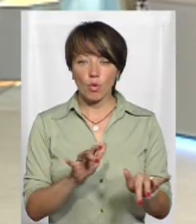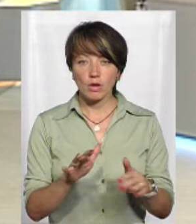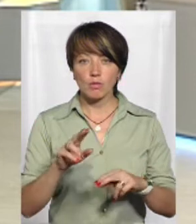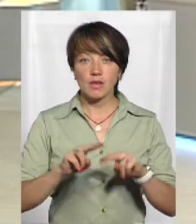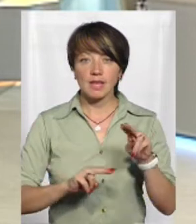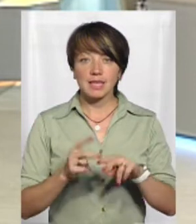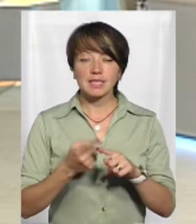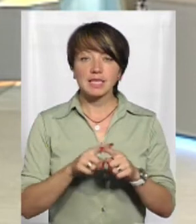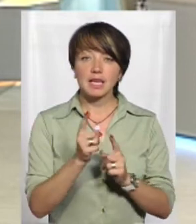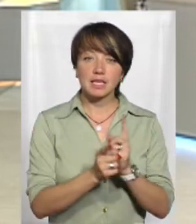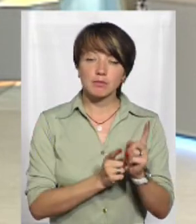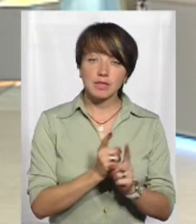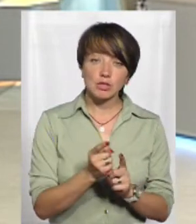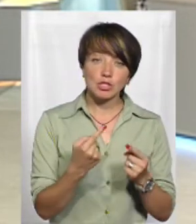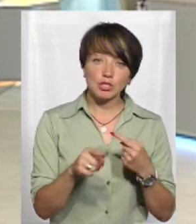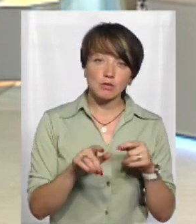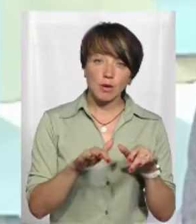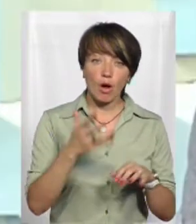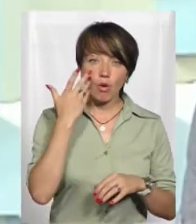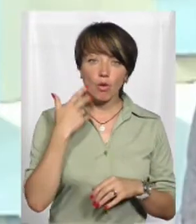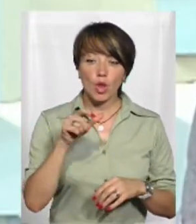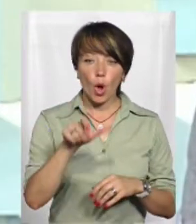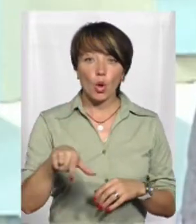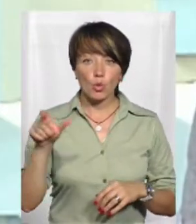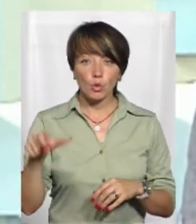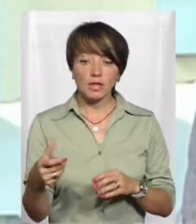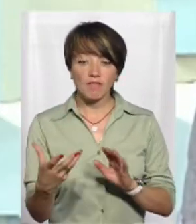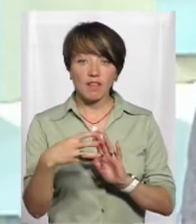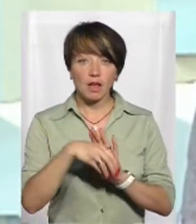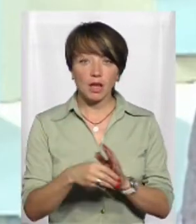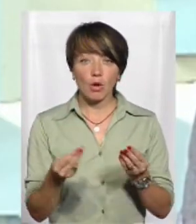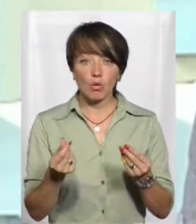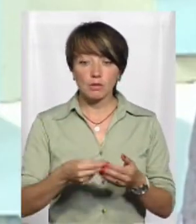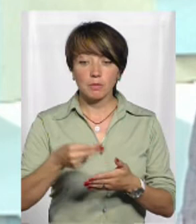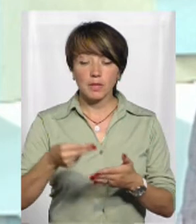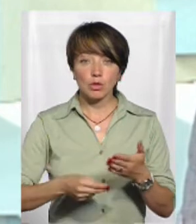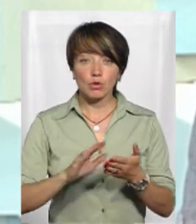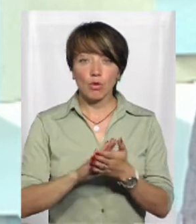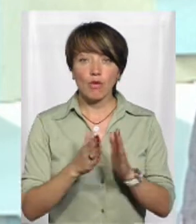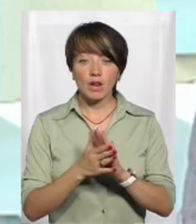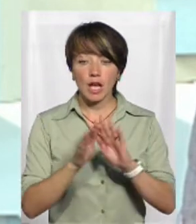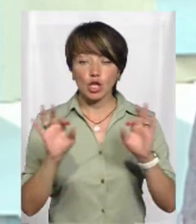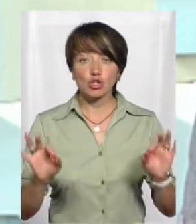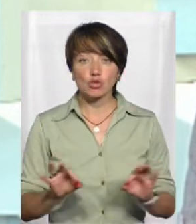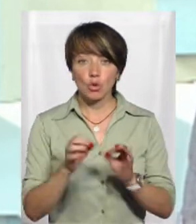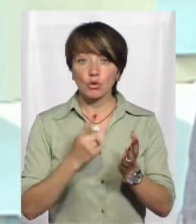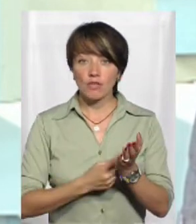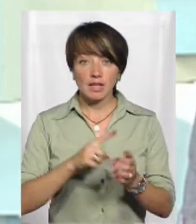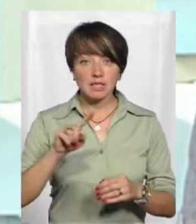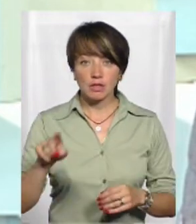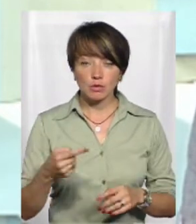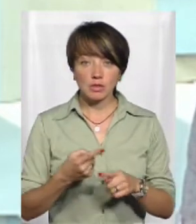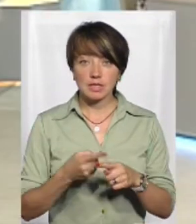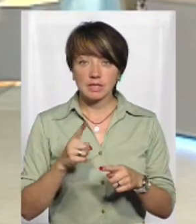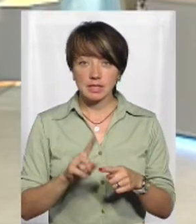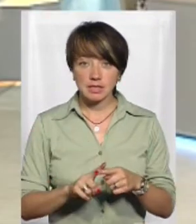що змінюється, це інша справа. Але коли люди вкладають свої кошти і підписують договори, по яких потім не можуть нічого довести, ні стягнути. Це